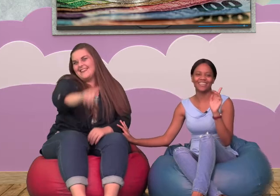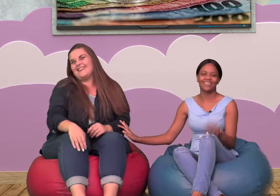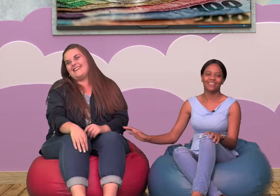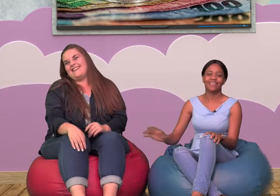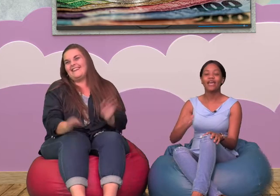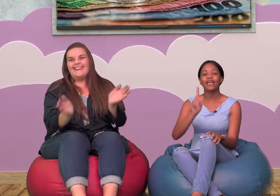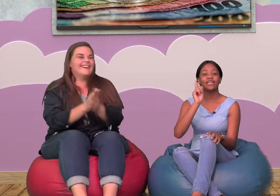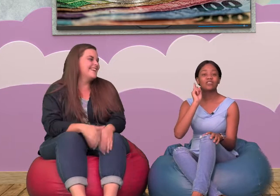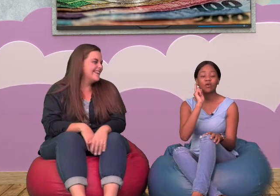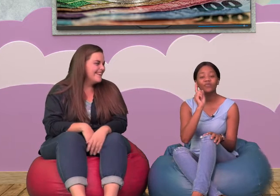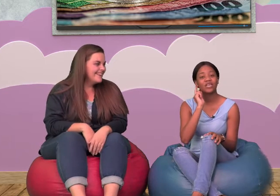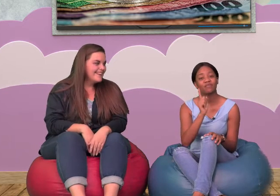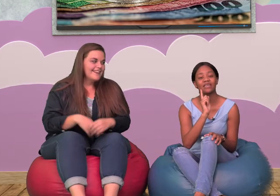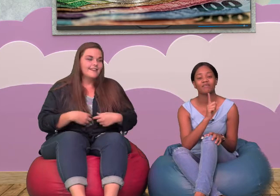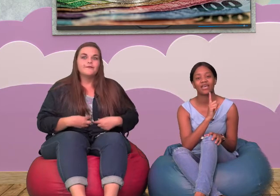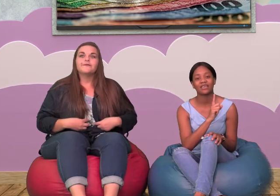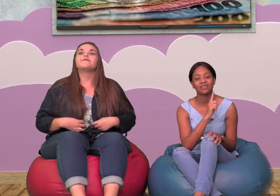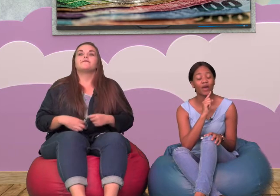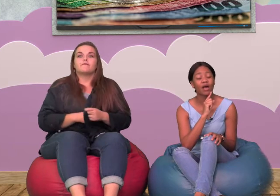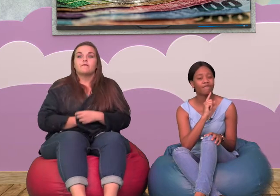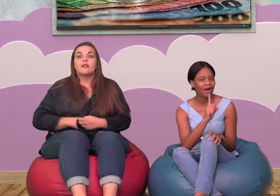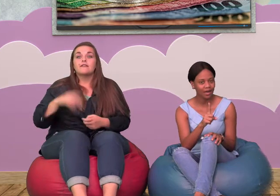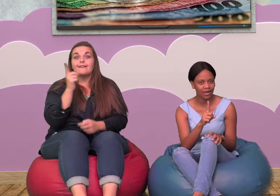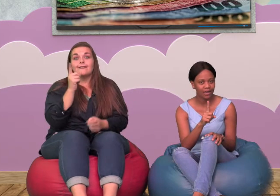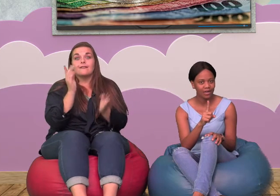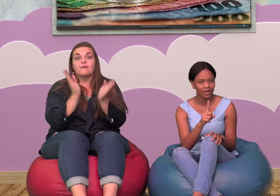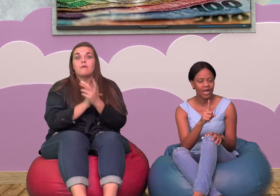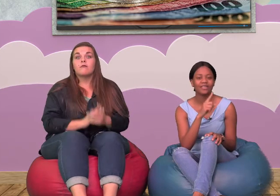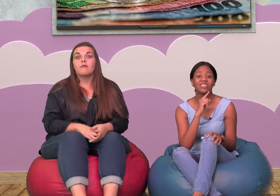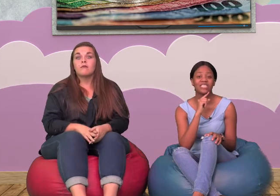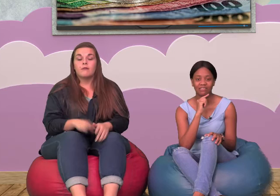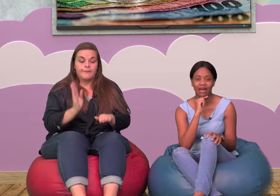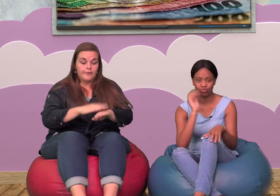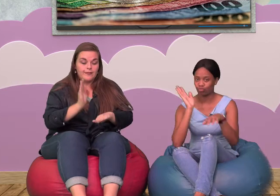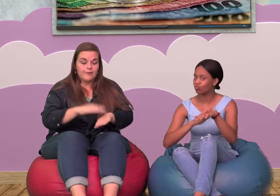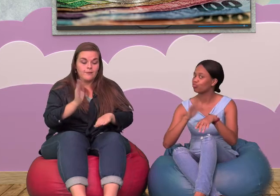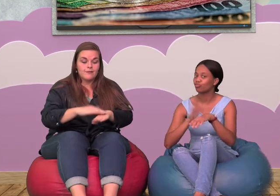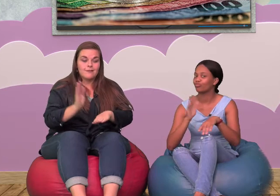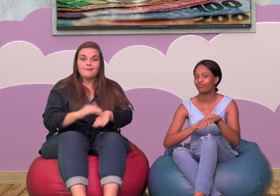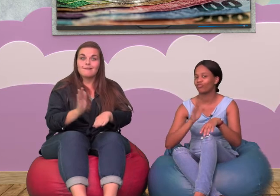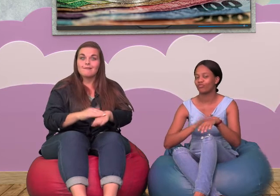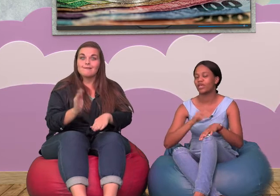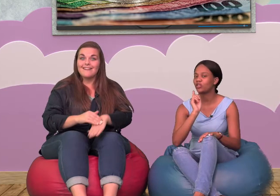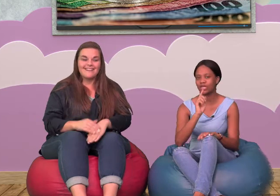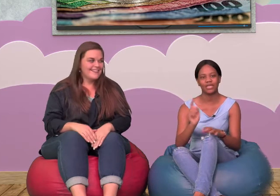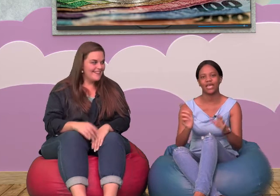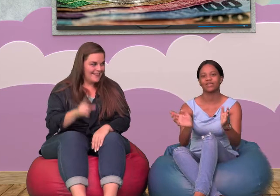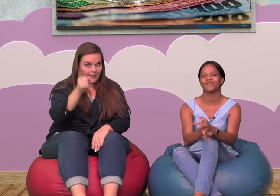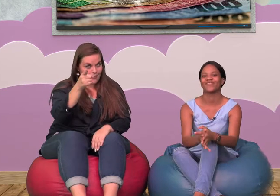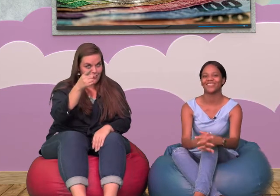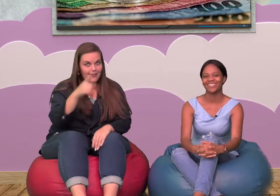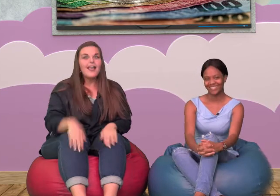jy nie. Julle skop vir niemand nie, maatjies, is baie gevaarlik. Sis. En dit is sak. Jy doen dit